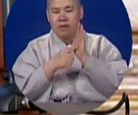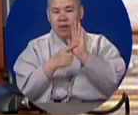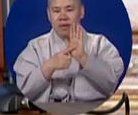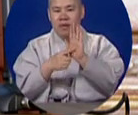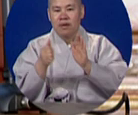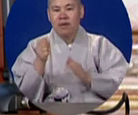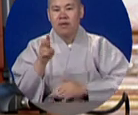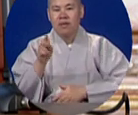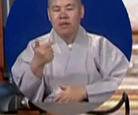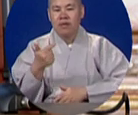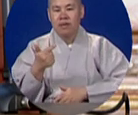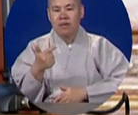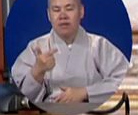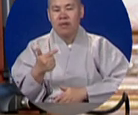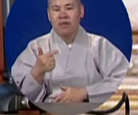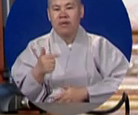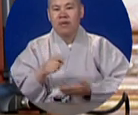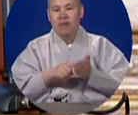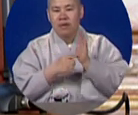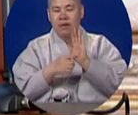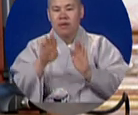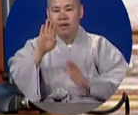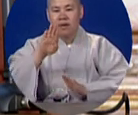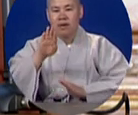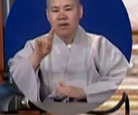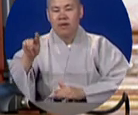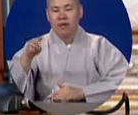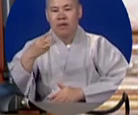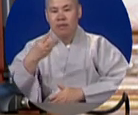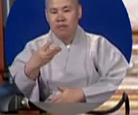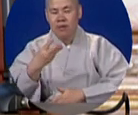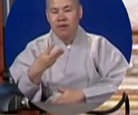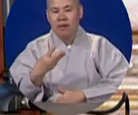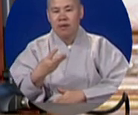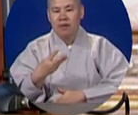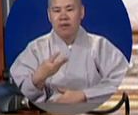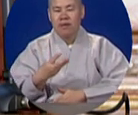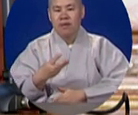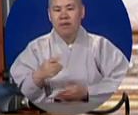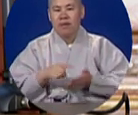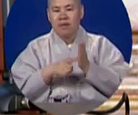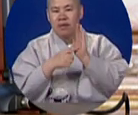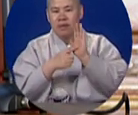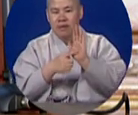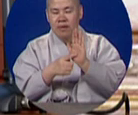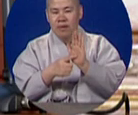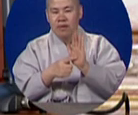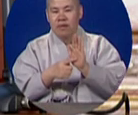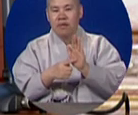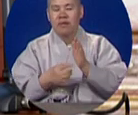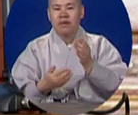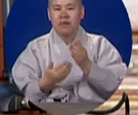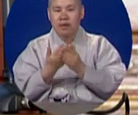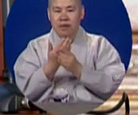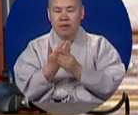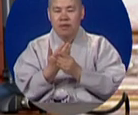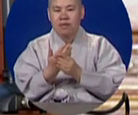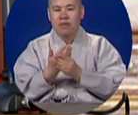현자 나타날 발자가 있거든요 발명한다고 그냥 드러내는 걸 여기서 생자로 쓰는 거예요